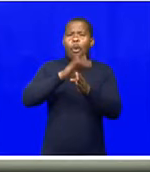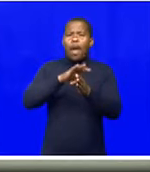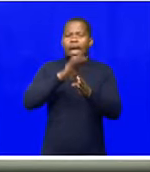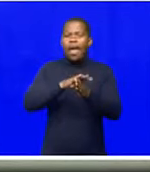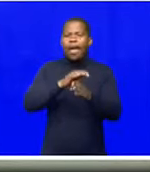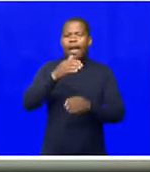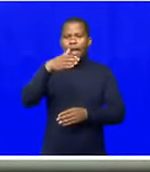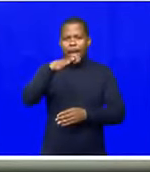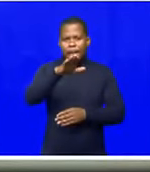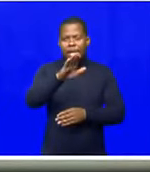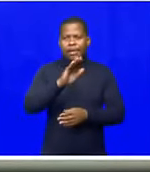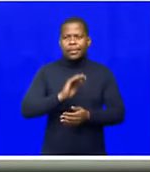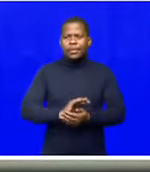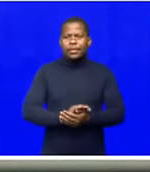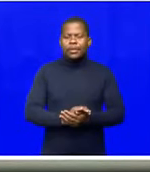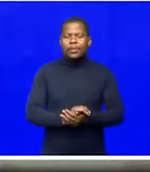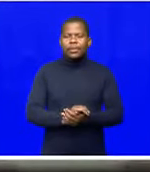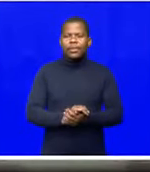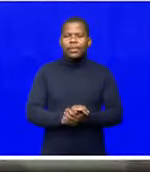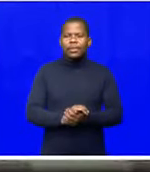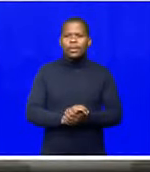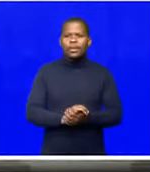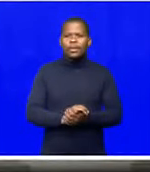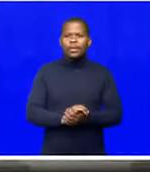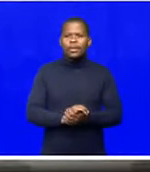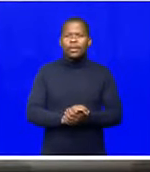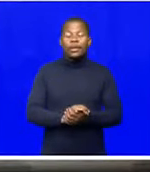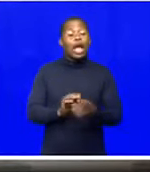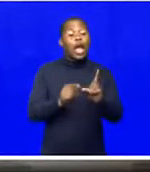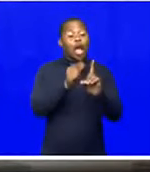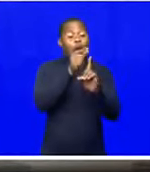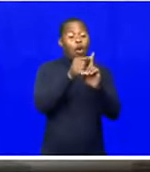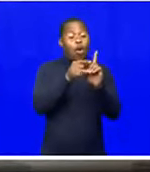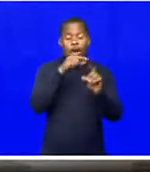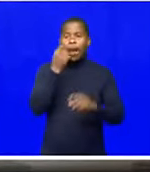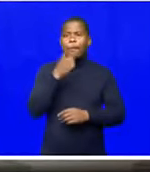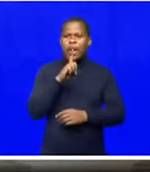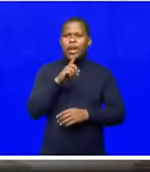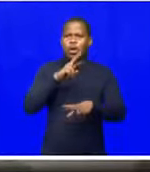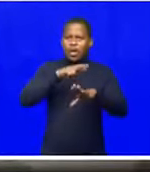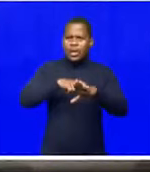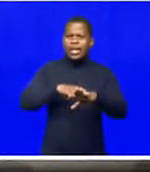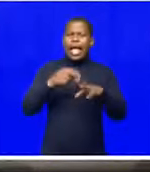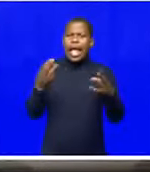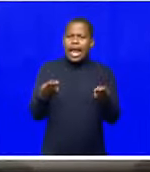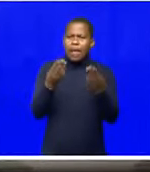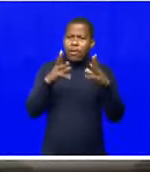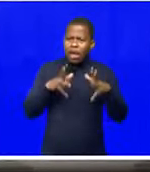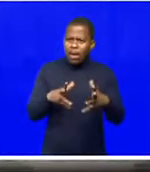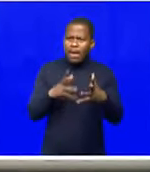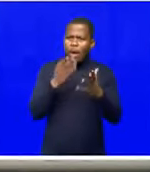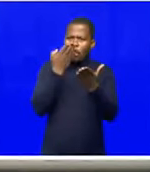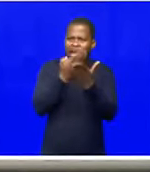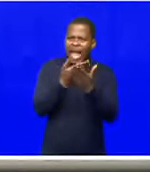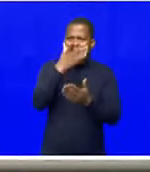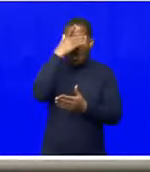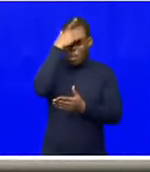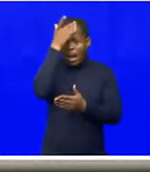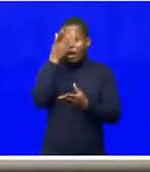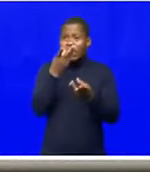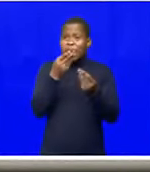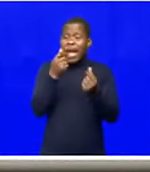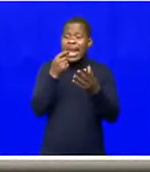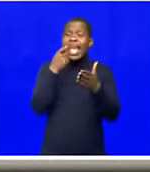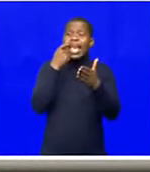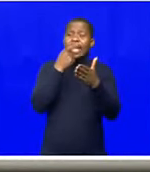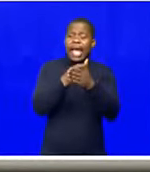msebenti walolo hlobo lolo. Mkhucisi Dlamini lokhulumele balimi ucele uhulumende ukuthi akhulise imali lathenga ngayo